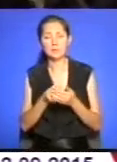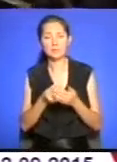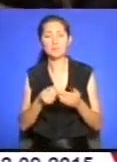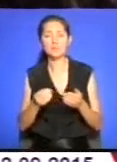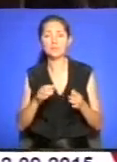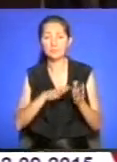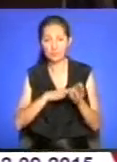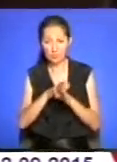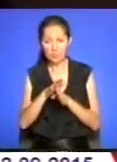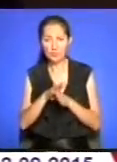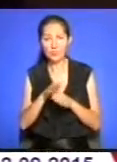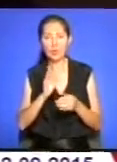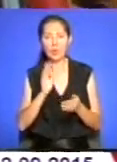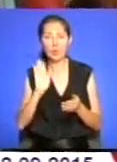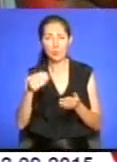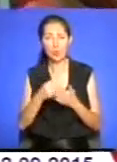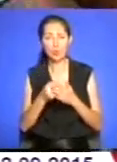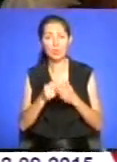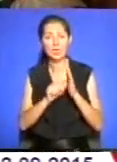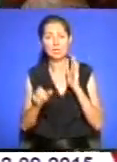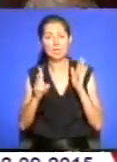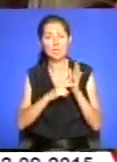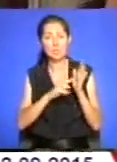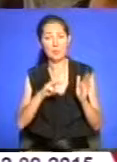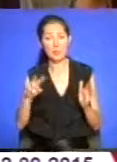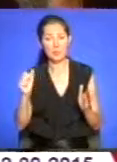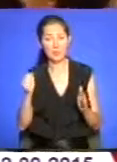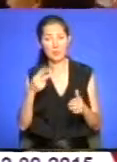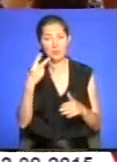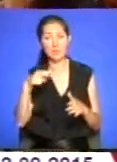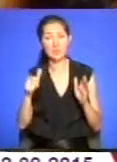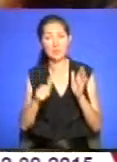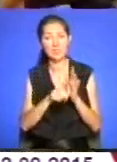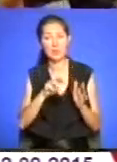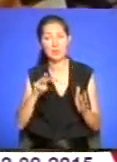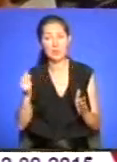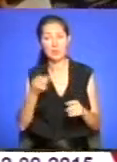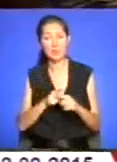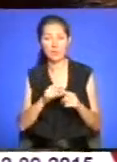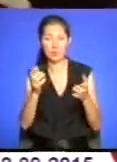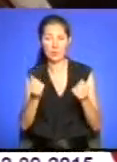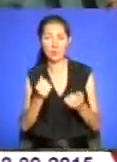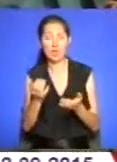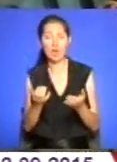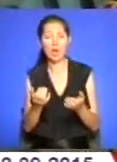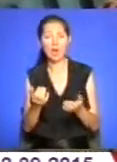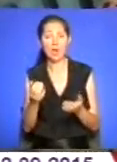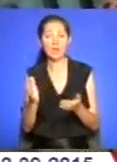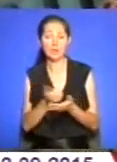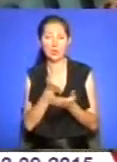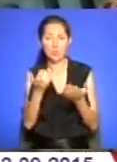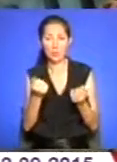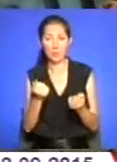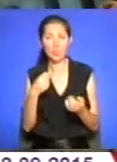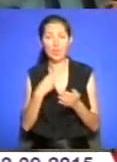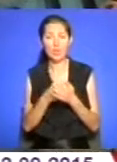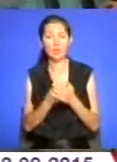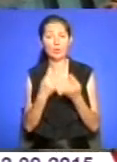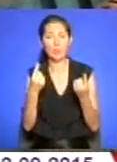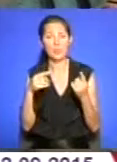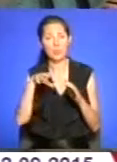у 67 мільйонів гривень. 26 мільйонів, які вдалося одержати на об'єкт з фонду капітальних вкладів, вистачить